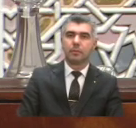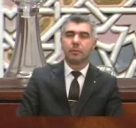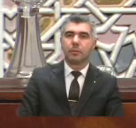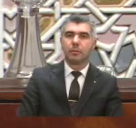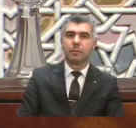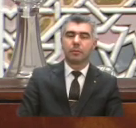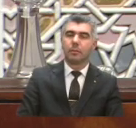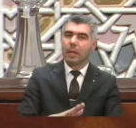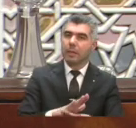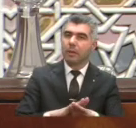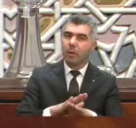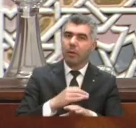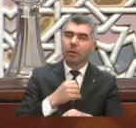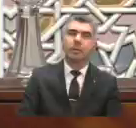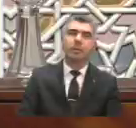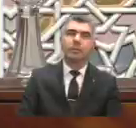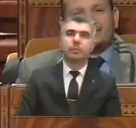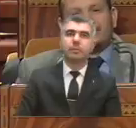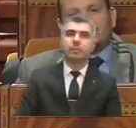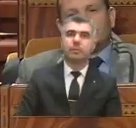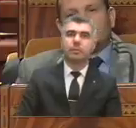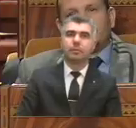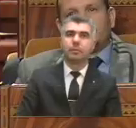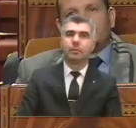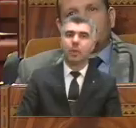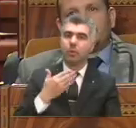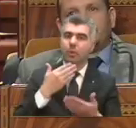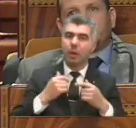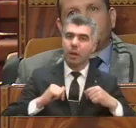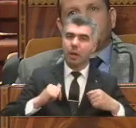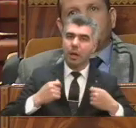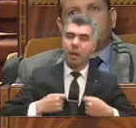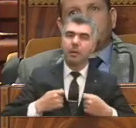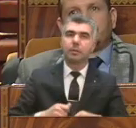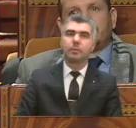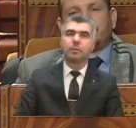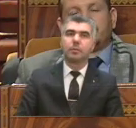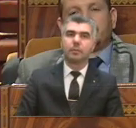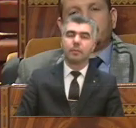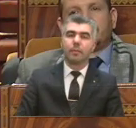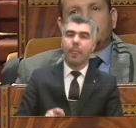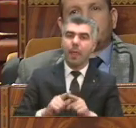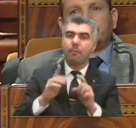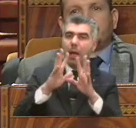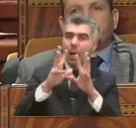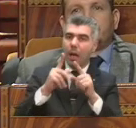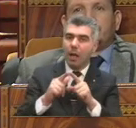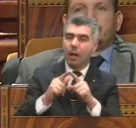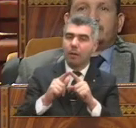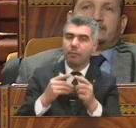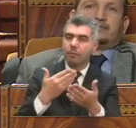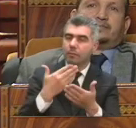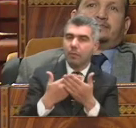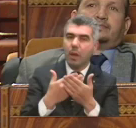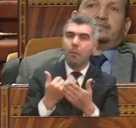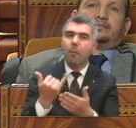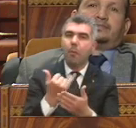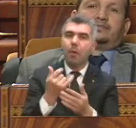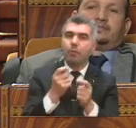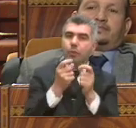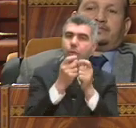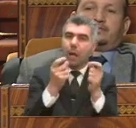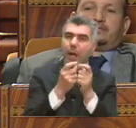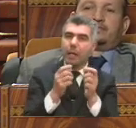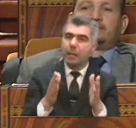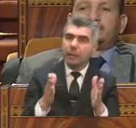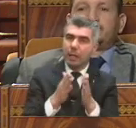عفوا تفضل. شكرا السيد الرئيس. السيدة الوزيرة، إن الأرقام التي تهم المقاولات الصغيرة جدا